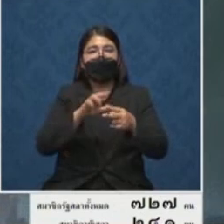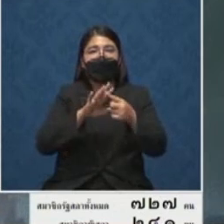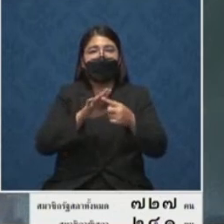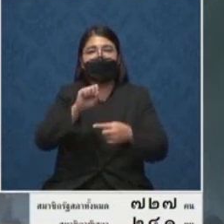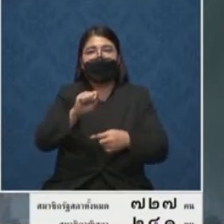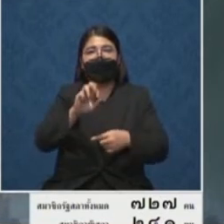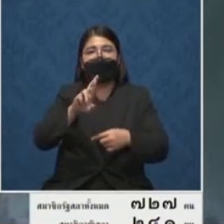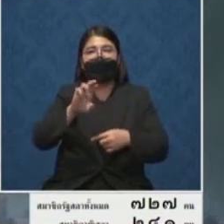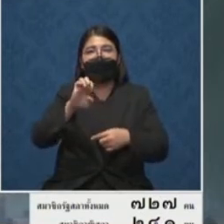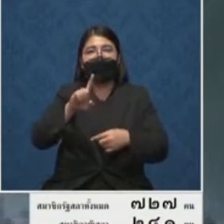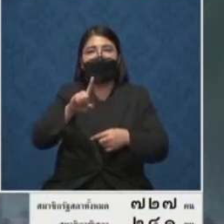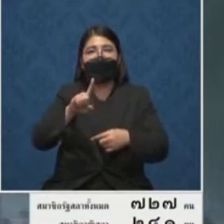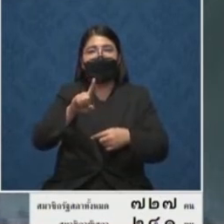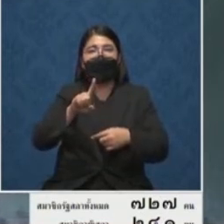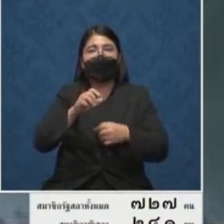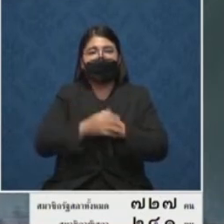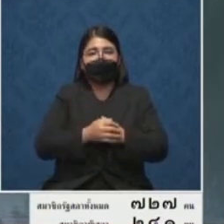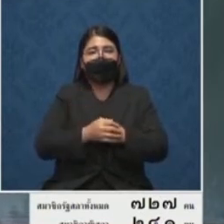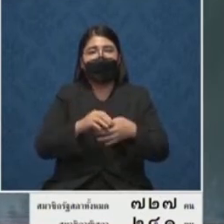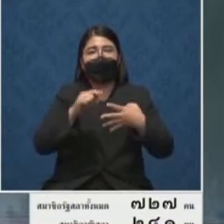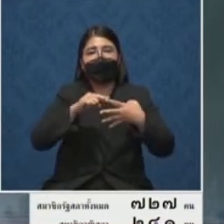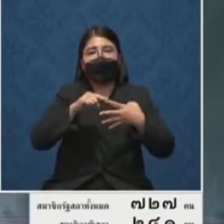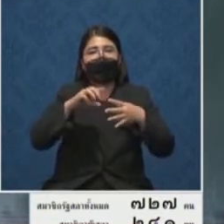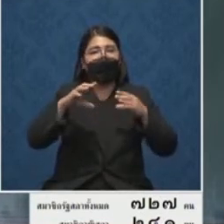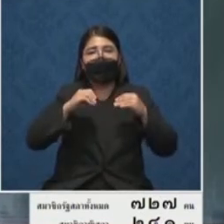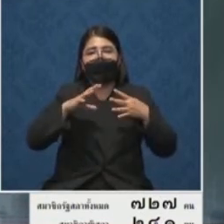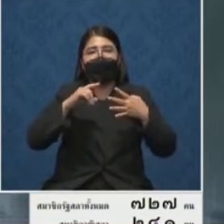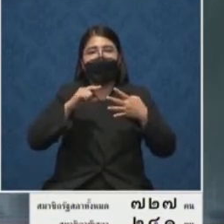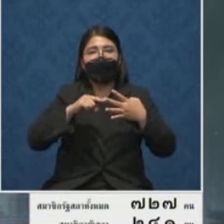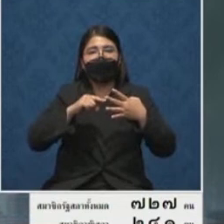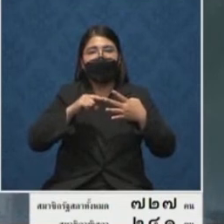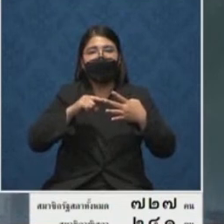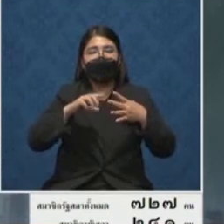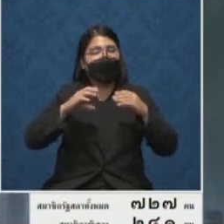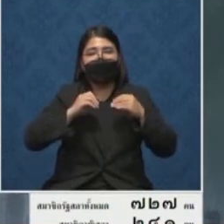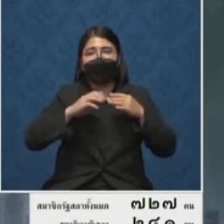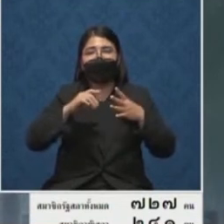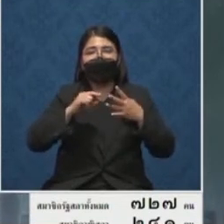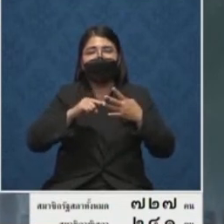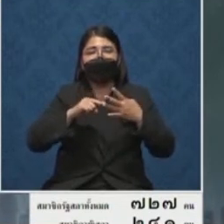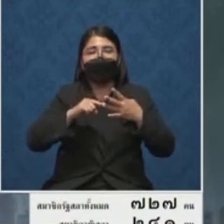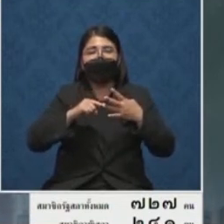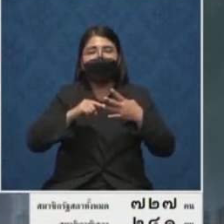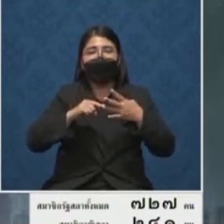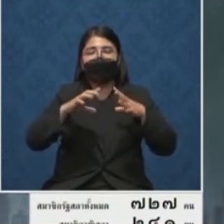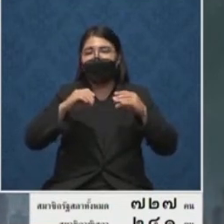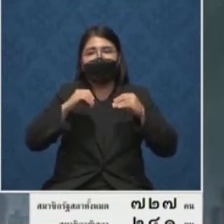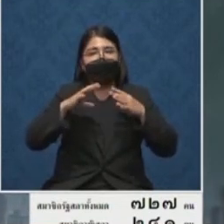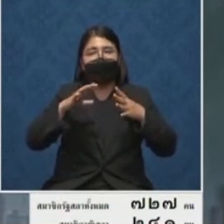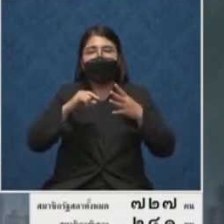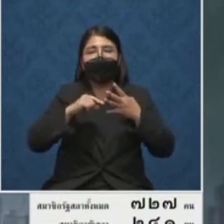656นายเสรีสุวรรณพานนท ์1ไม่รับหลักการ2ไม่รับหลัก